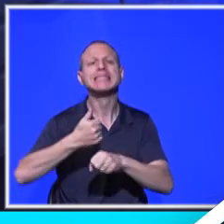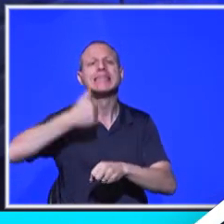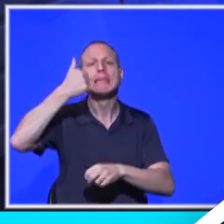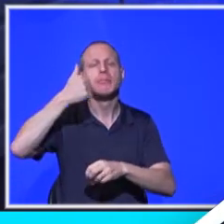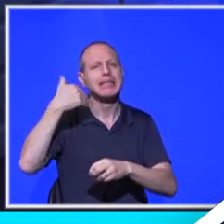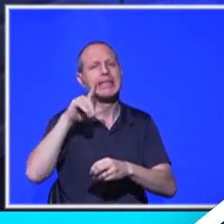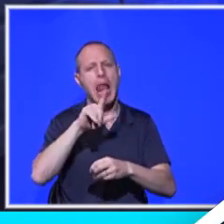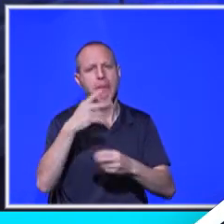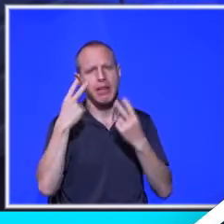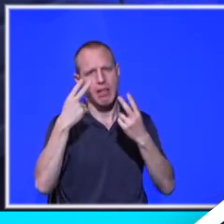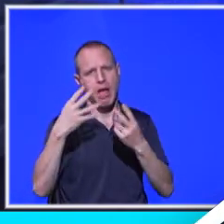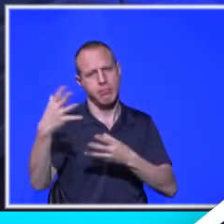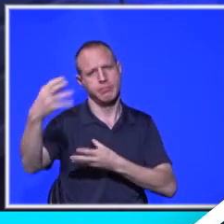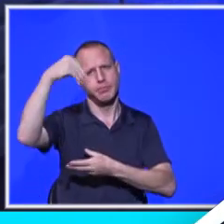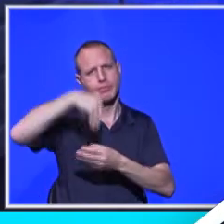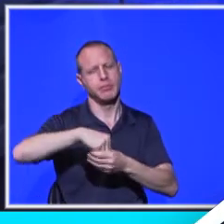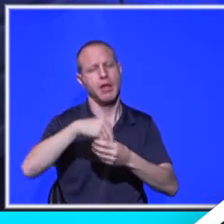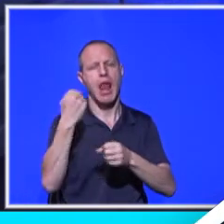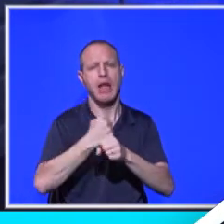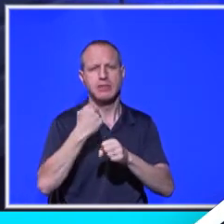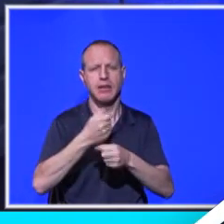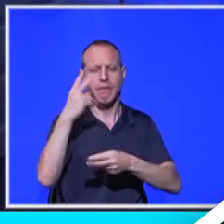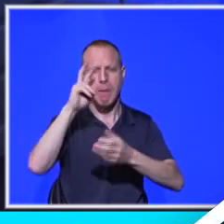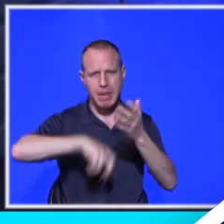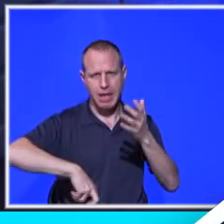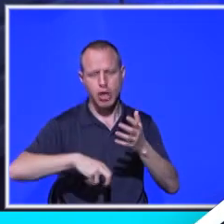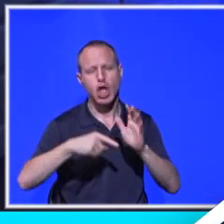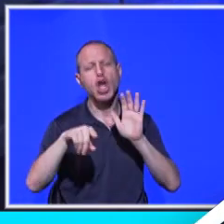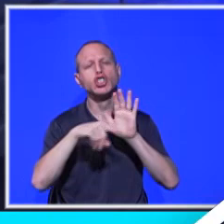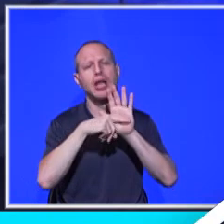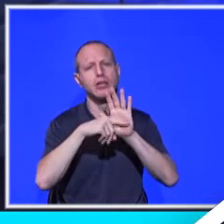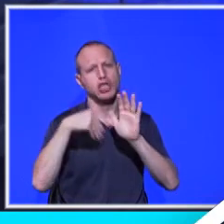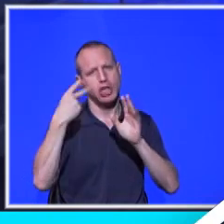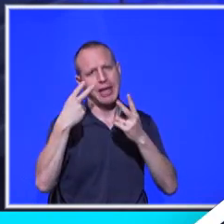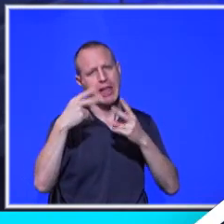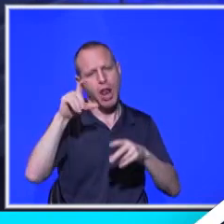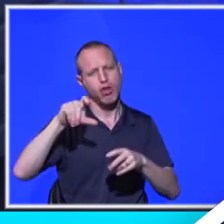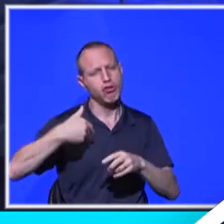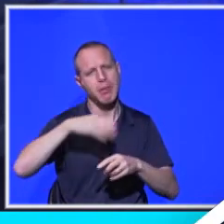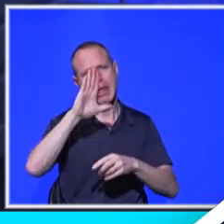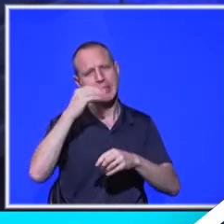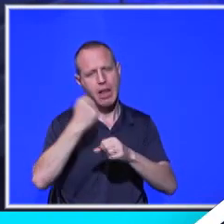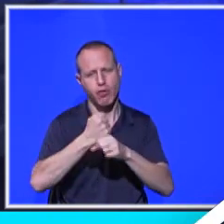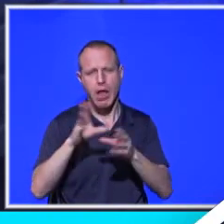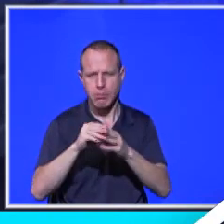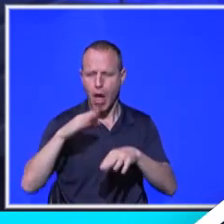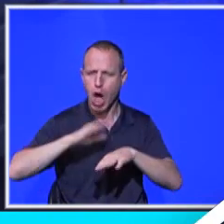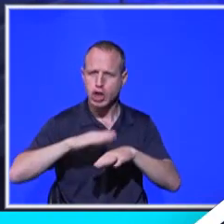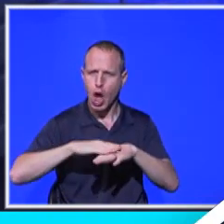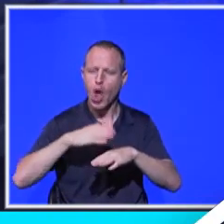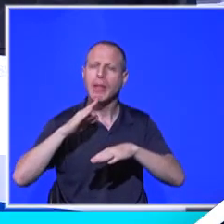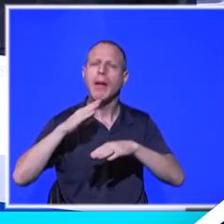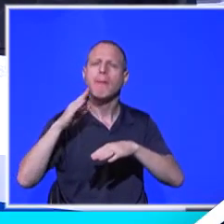יהיה להם כדאי להעסיק, ומס הכנסה שלילי כדי שיהיה כדאי לאנשים לצאת לעבודה, כל זה יחד עם הכשרות מקצועיות, זה דברים